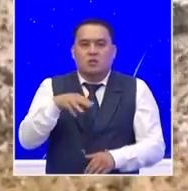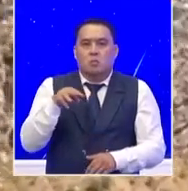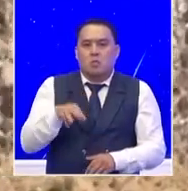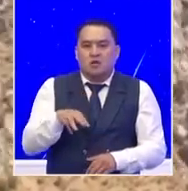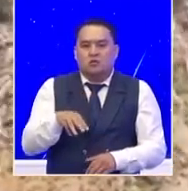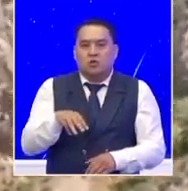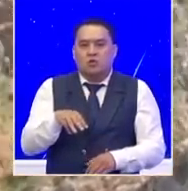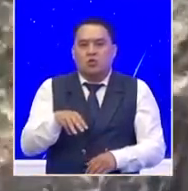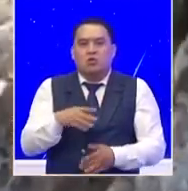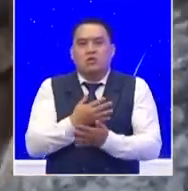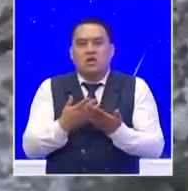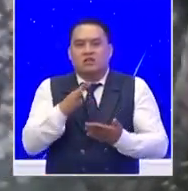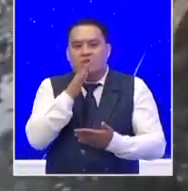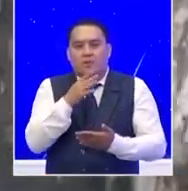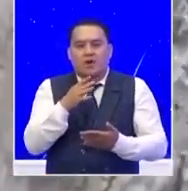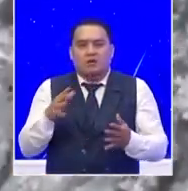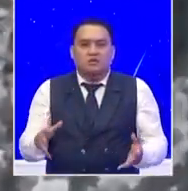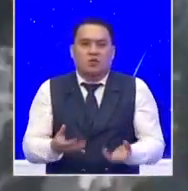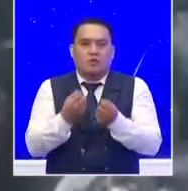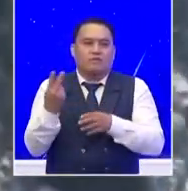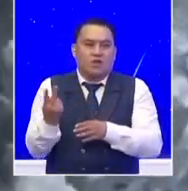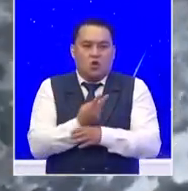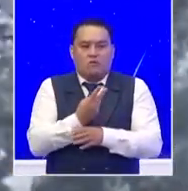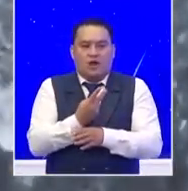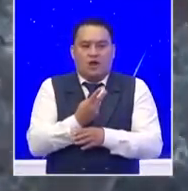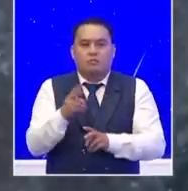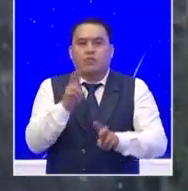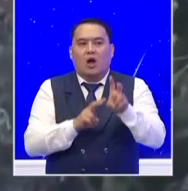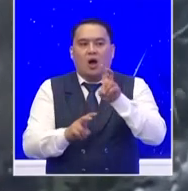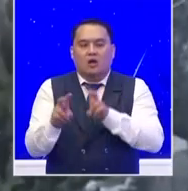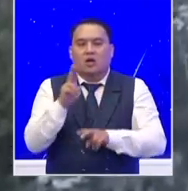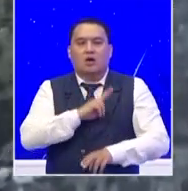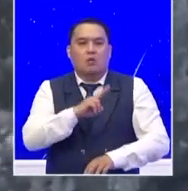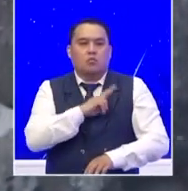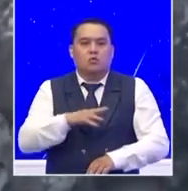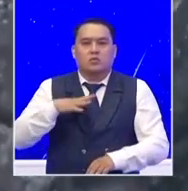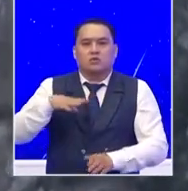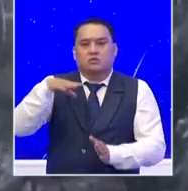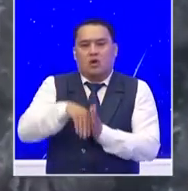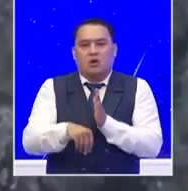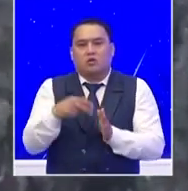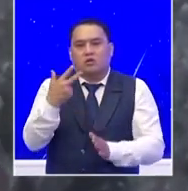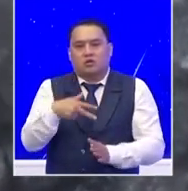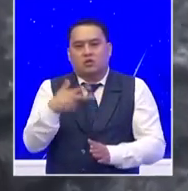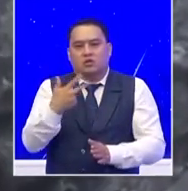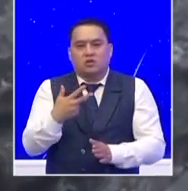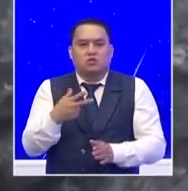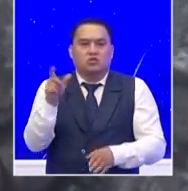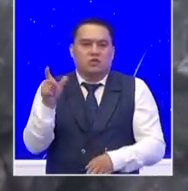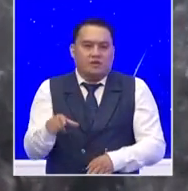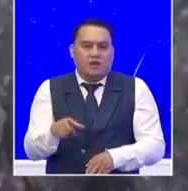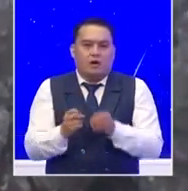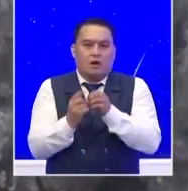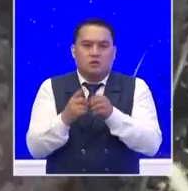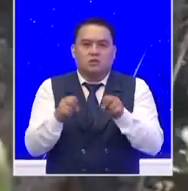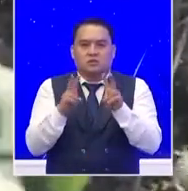50 метров. Спустя некоторое время вытащили и второго. В поисково-спасательных работах были задействованы силы и средства всего 33